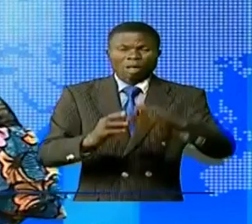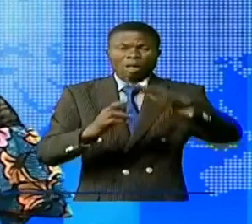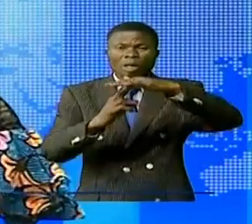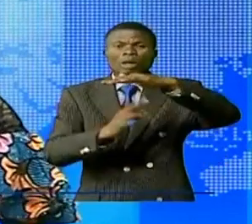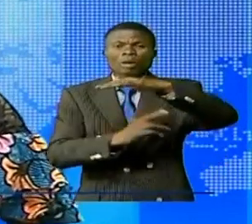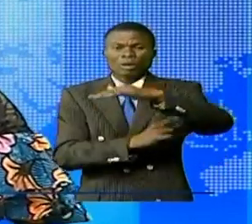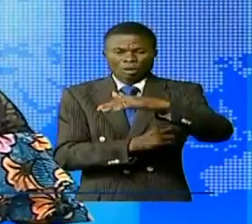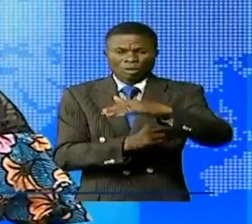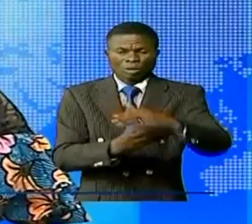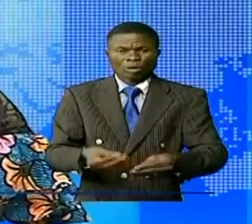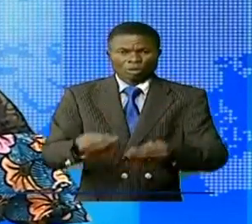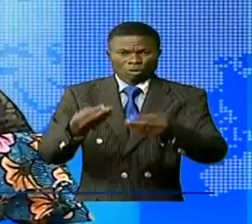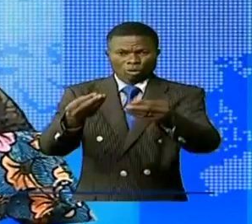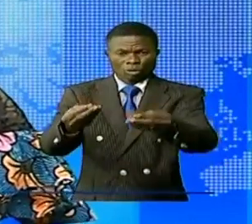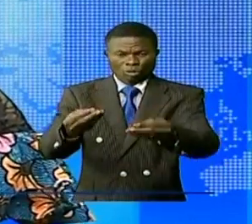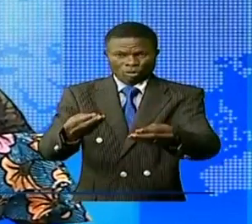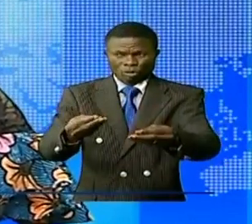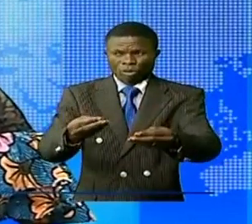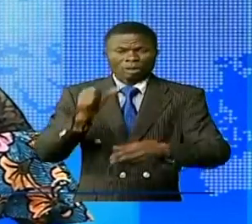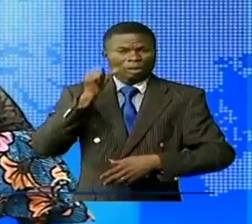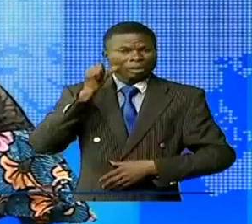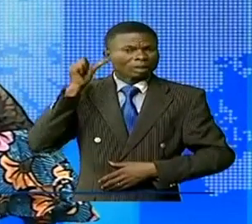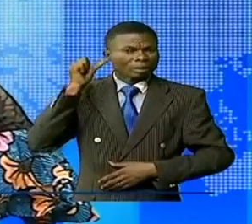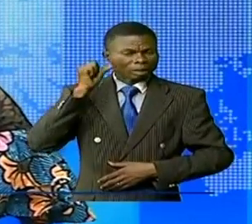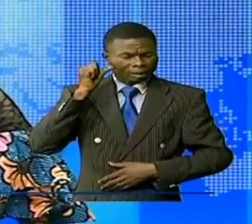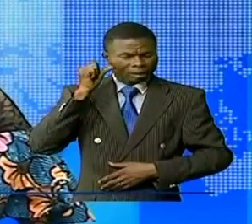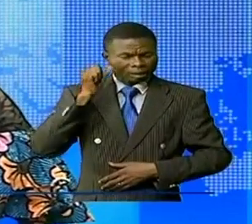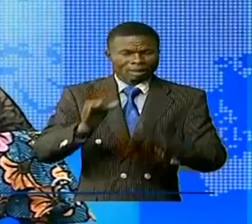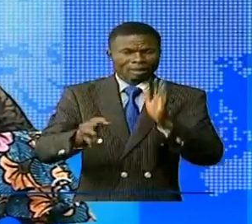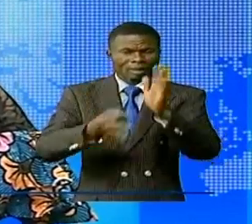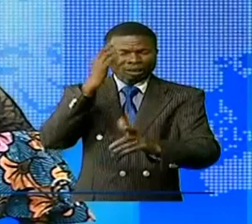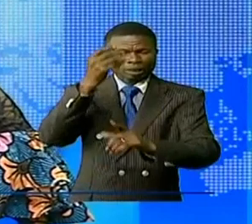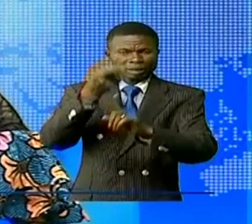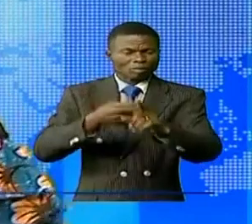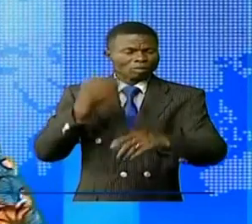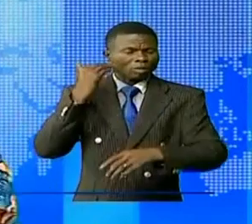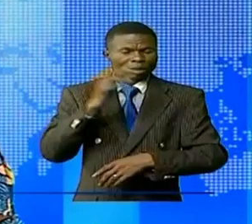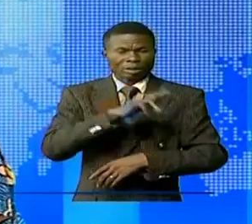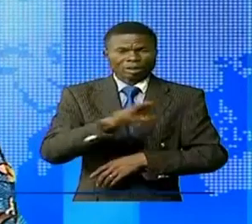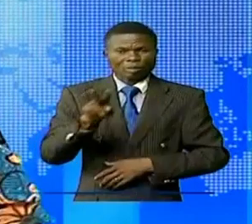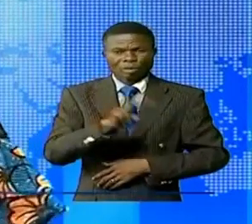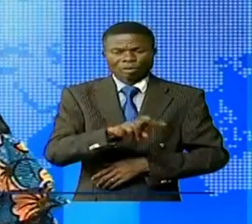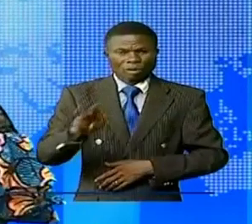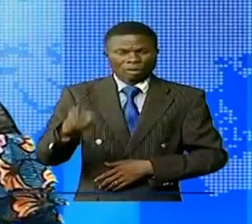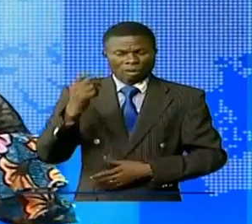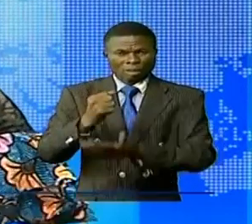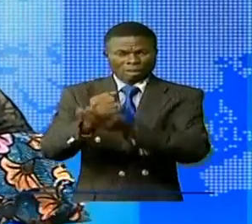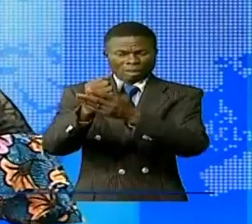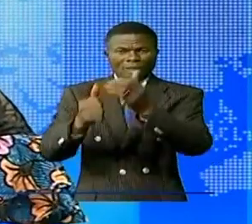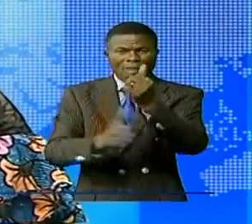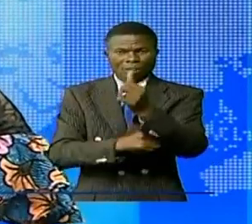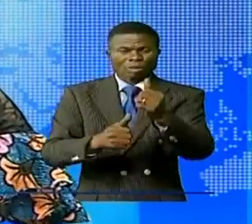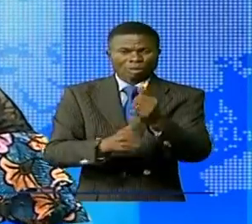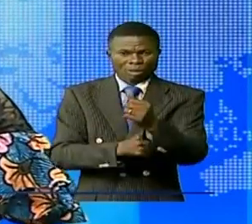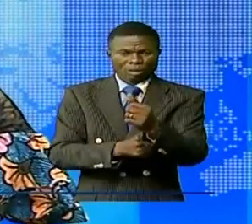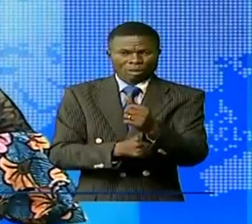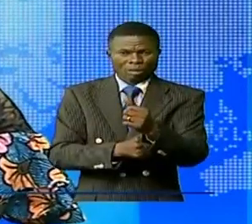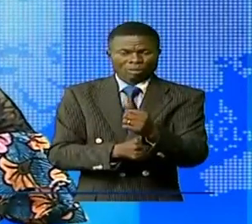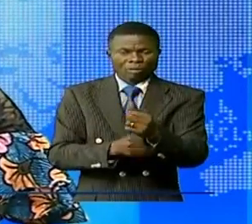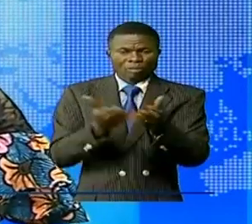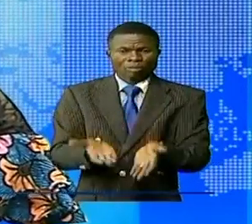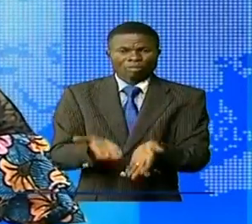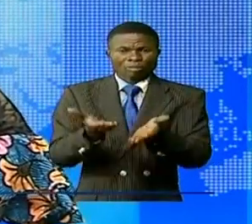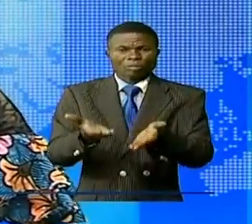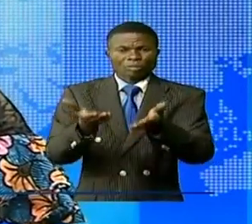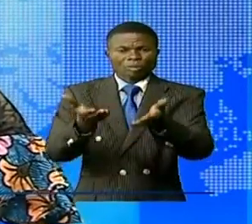a été mis à flot hier dimanche 13 mars 2022. C'est pour faciliter, entre autres, la migration